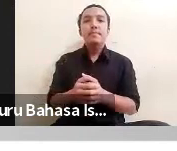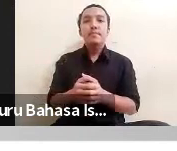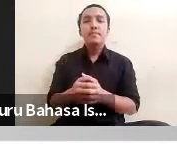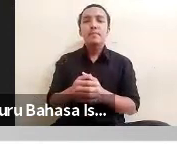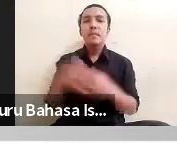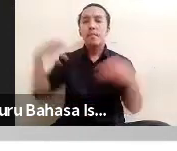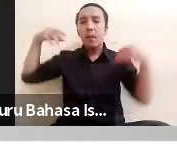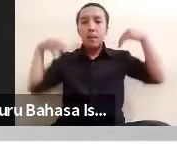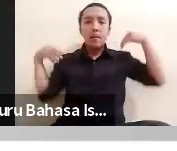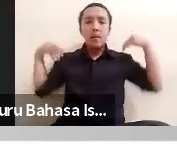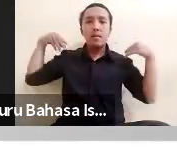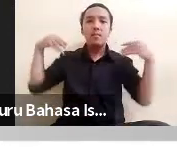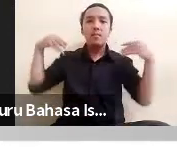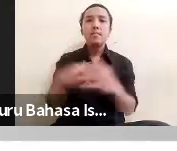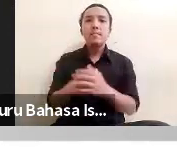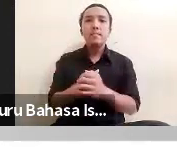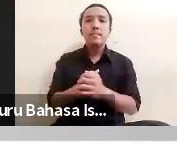menjadi signifikan karena